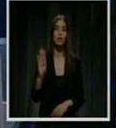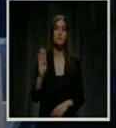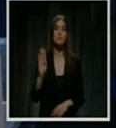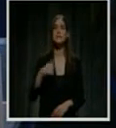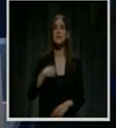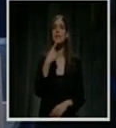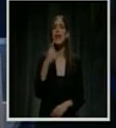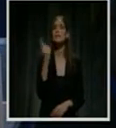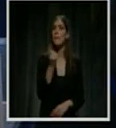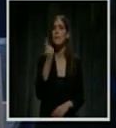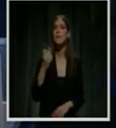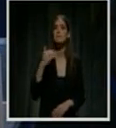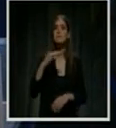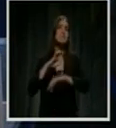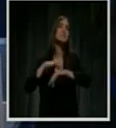we have